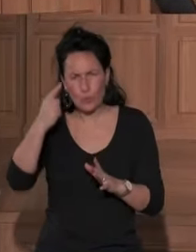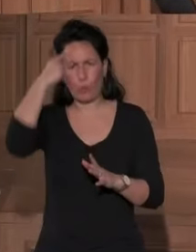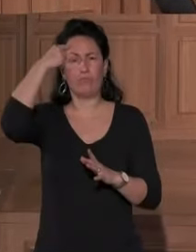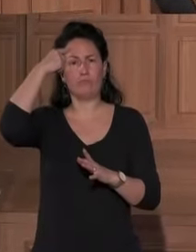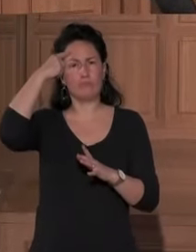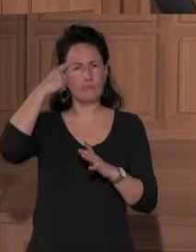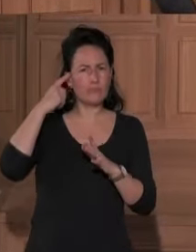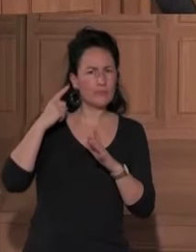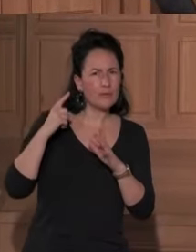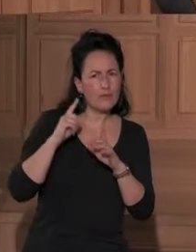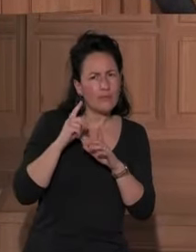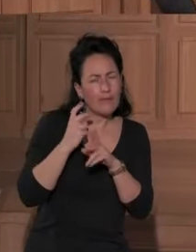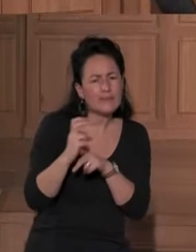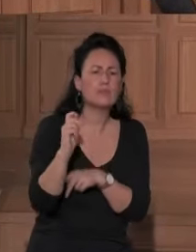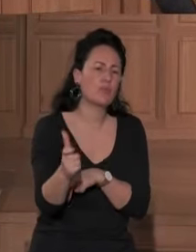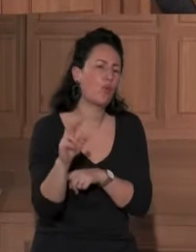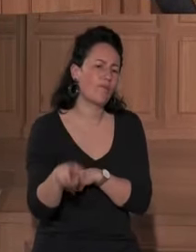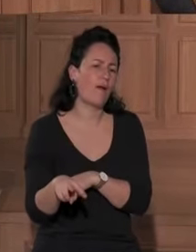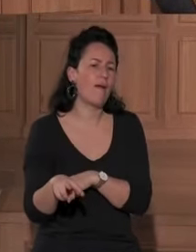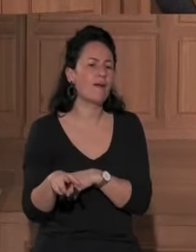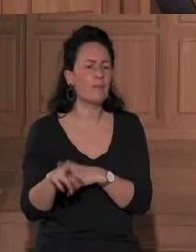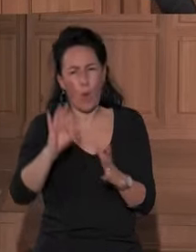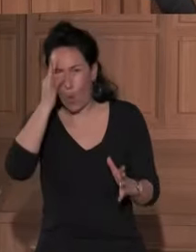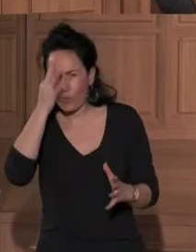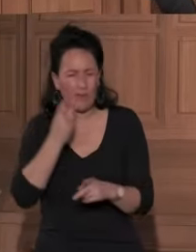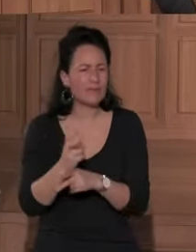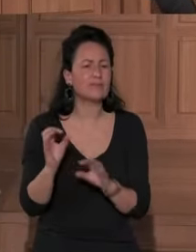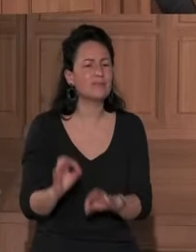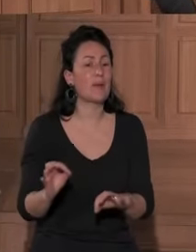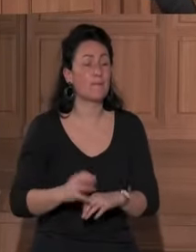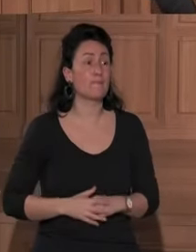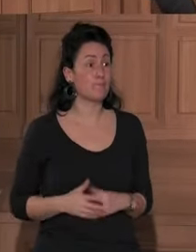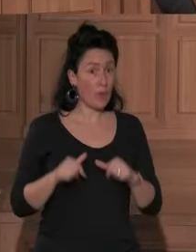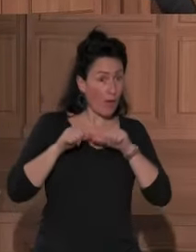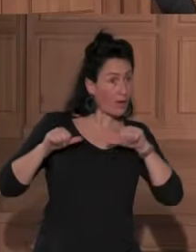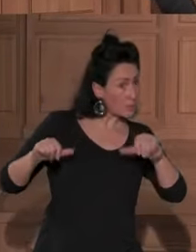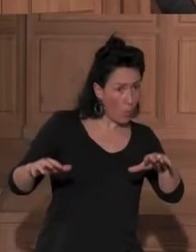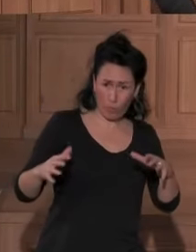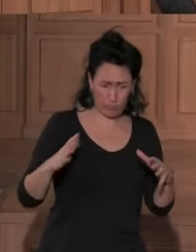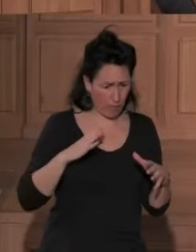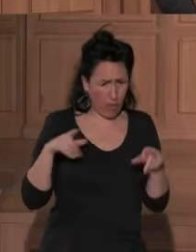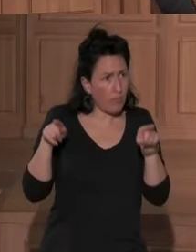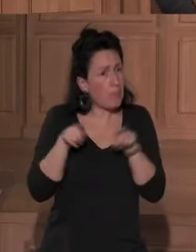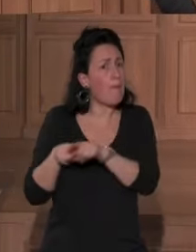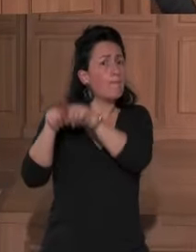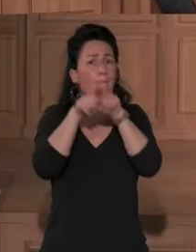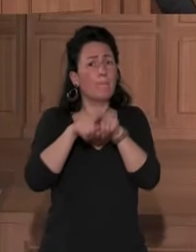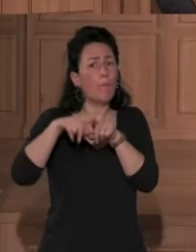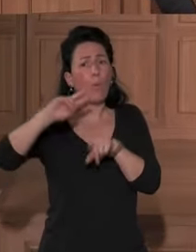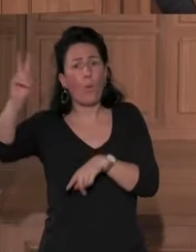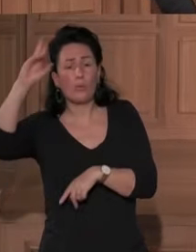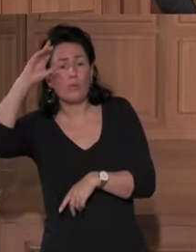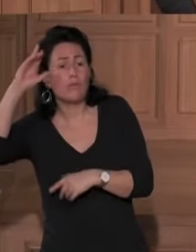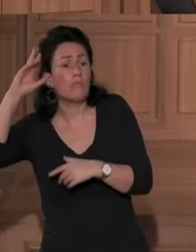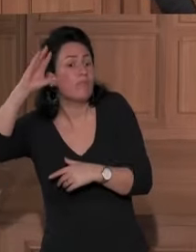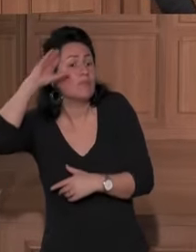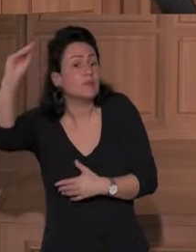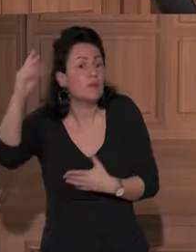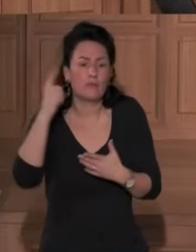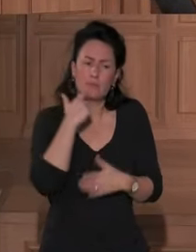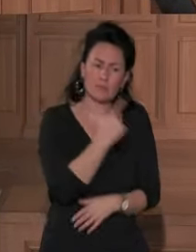je ne sais pas, mais on a un réseau qui est le même réseau que tout professionnel, sanitaire, médico-social, associatif,